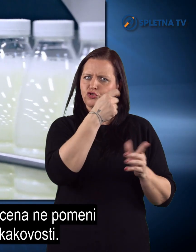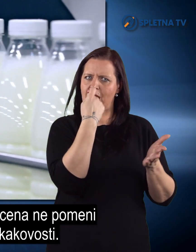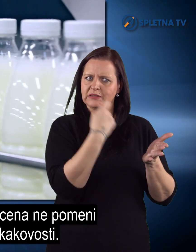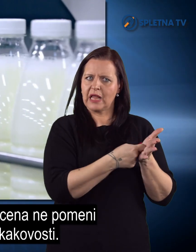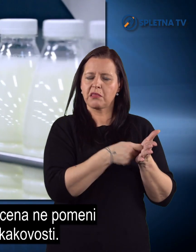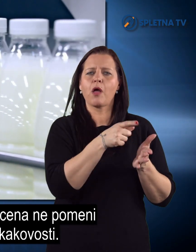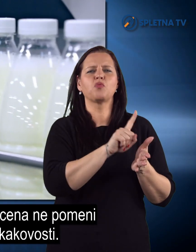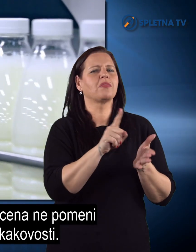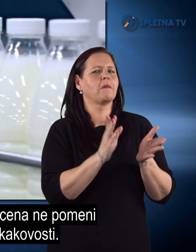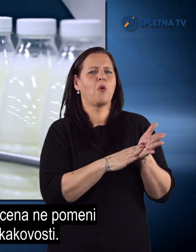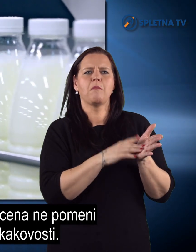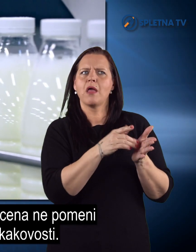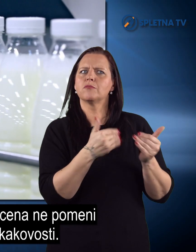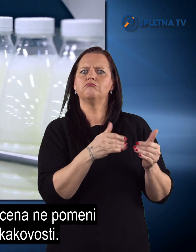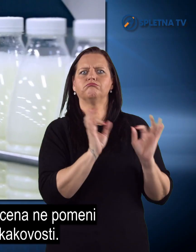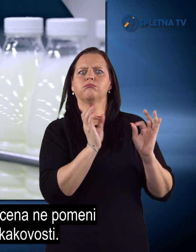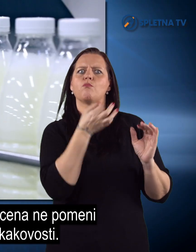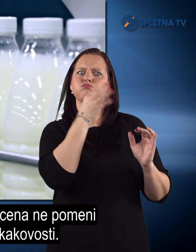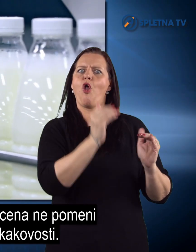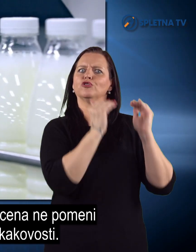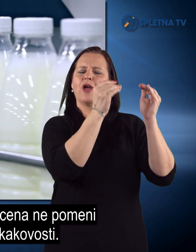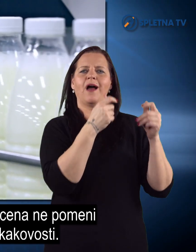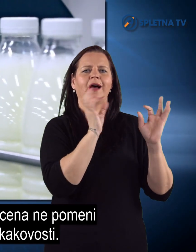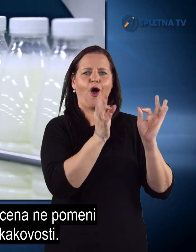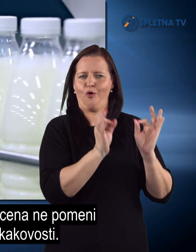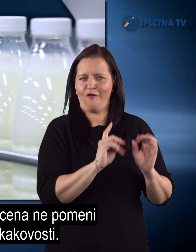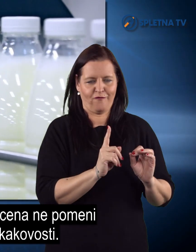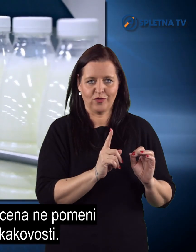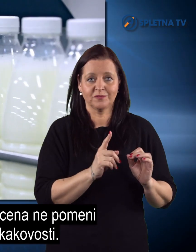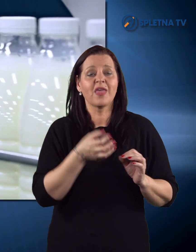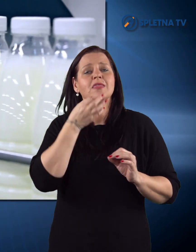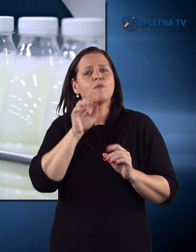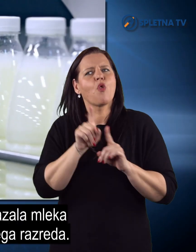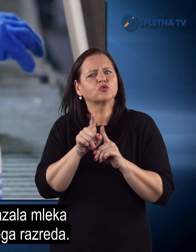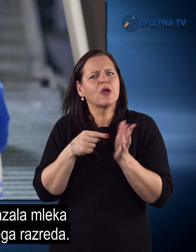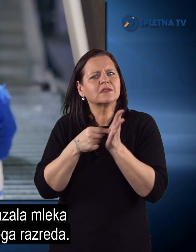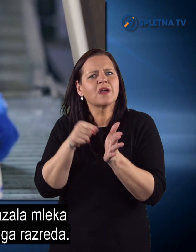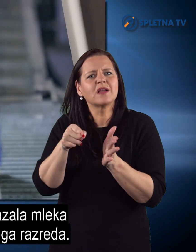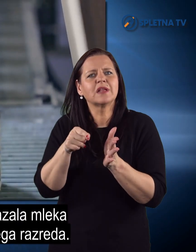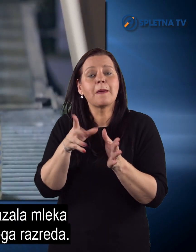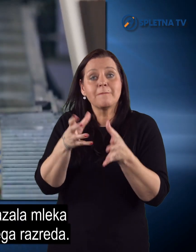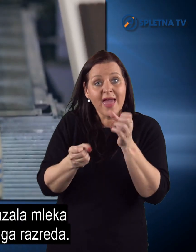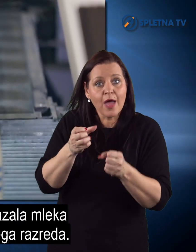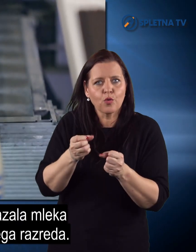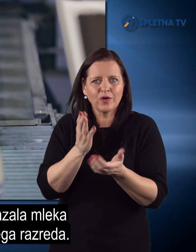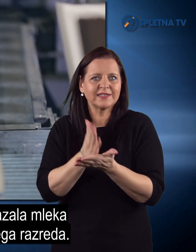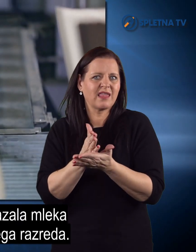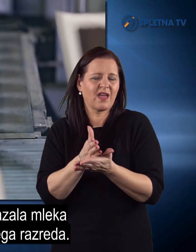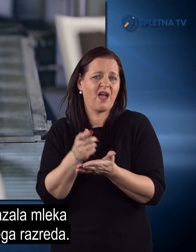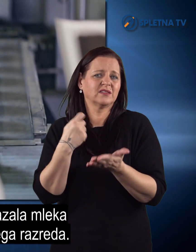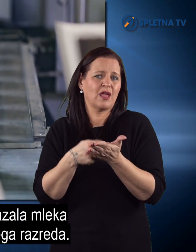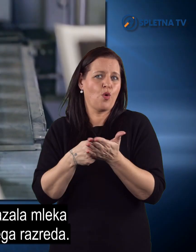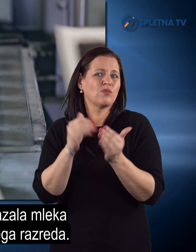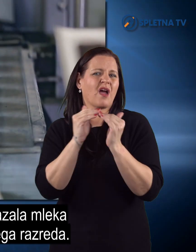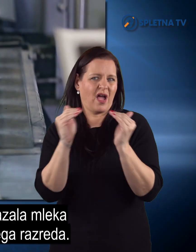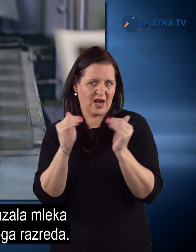Izkazalo se je, da višja cena ne pomeni nujno tudi boljše kakovosti. Najbolje so se izkazala mleka